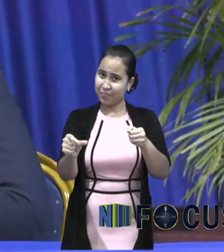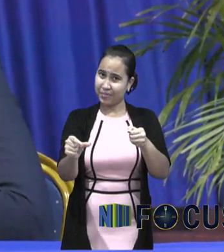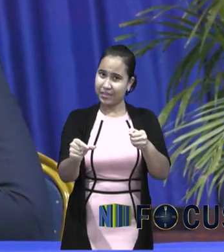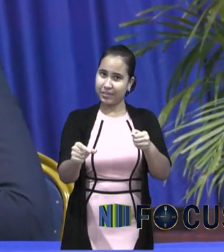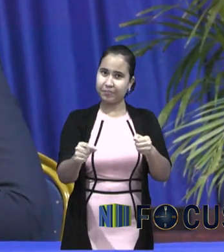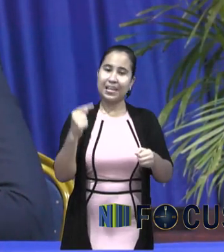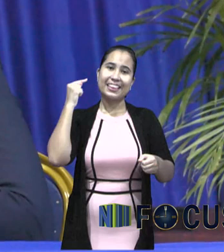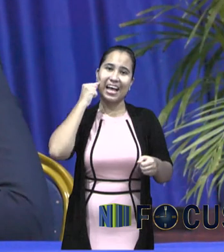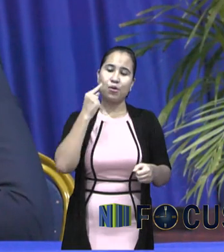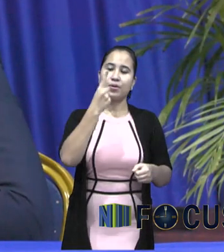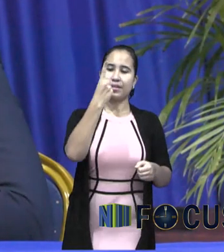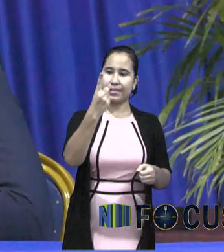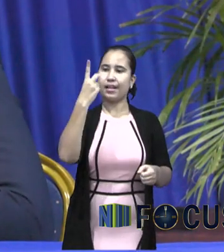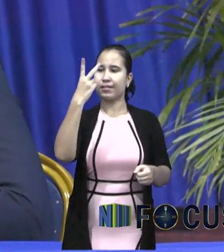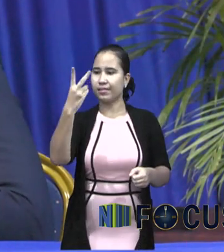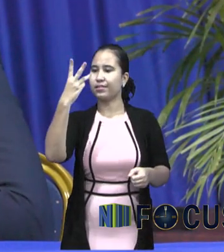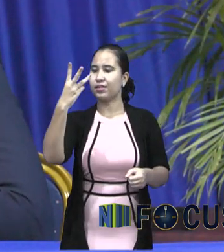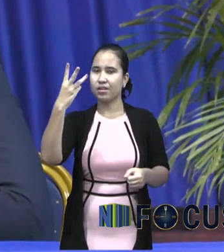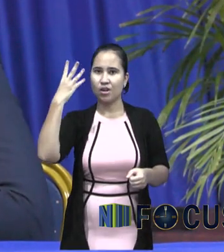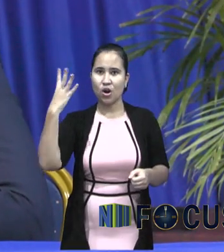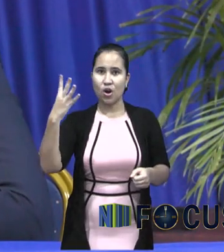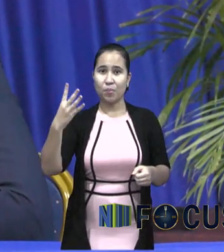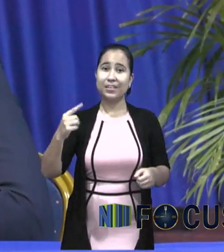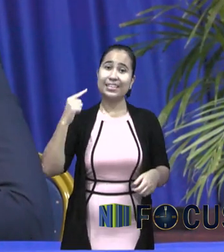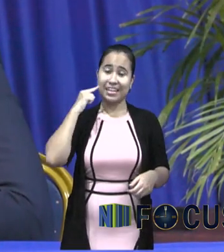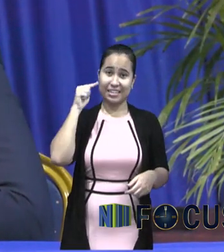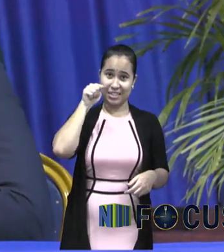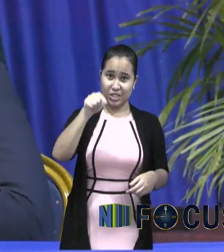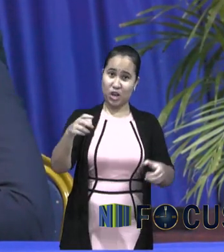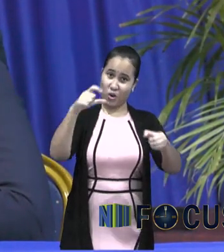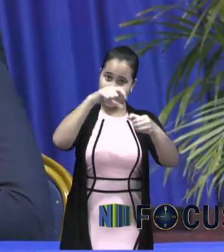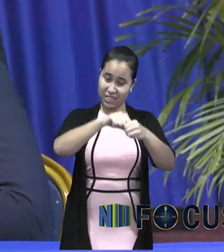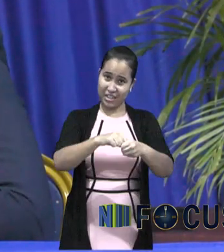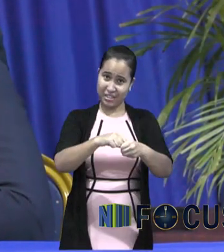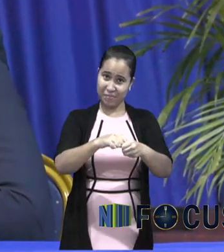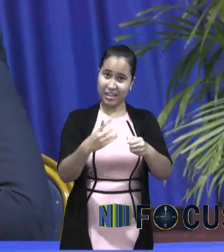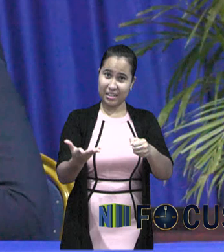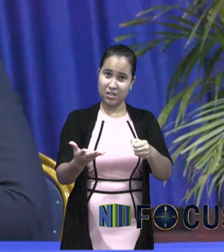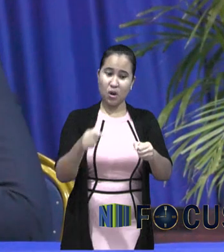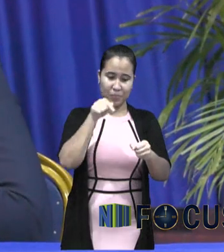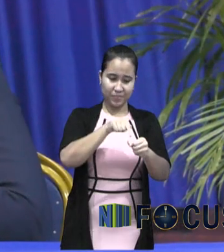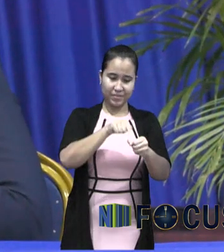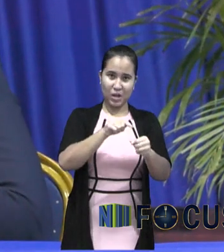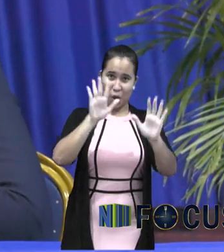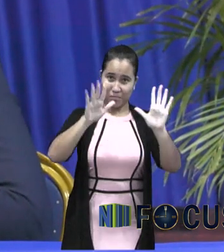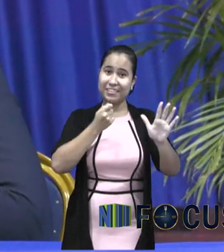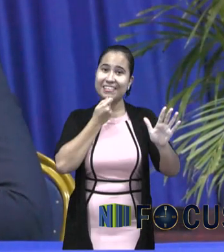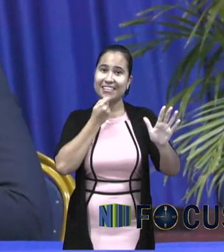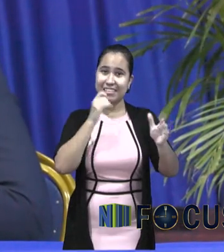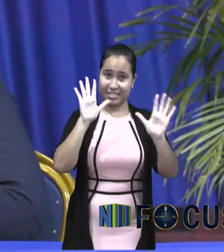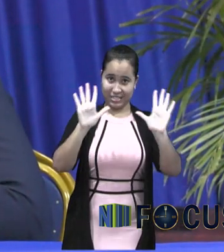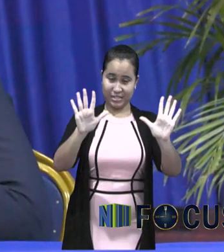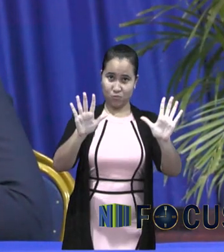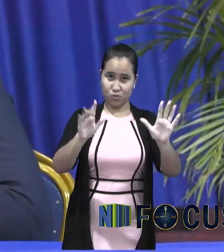geteld vanaf de dag dat je contact hebt gehad. Omdat dat de incubatieperiode start. Op 10 moeten we beginnen te